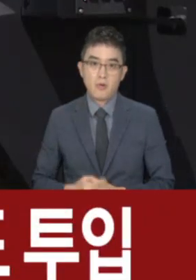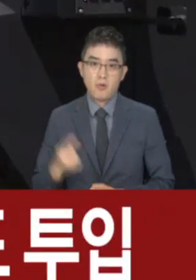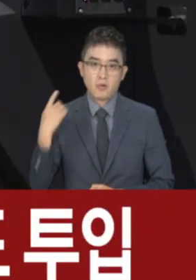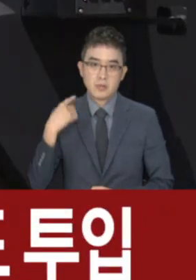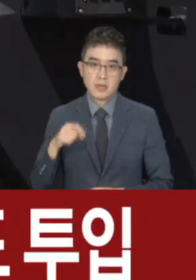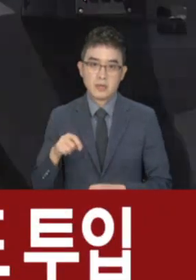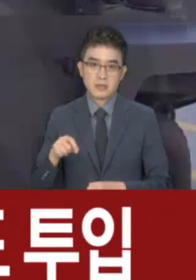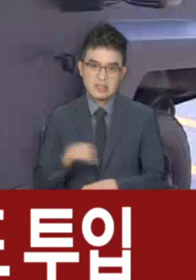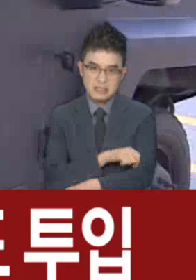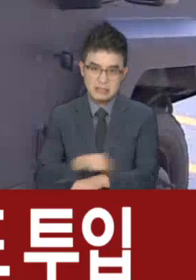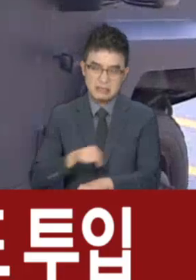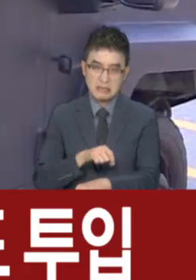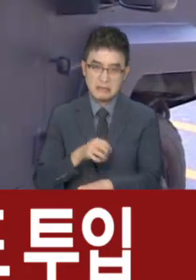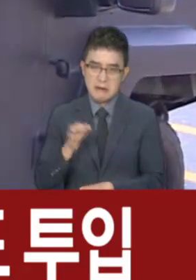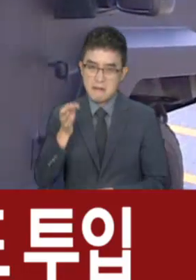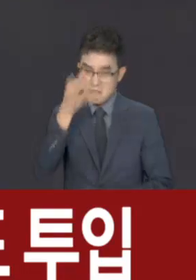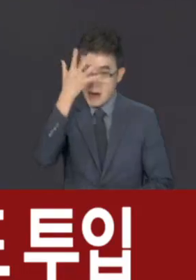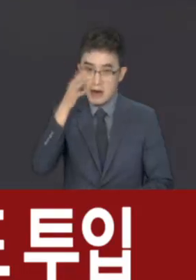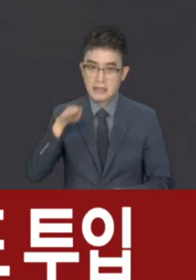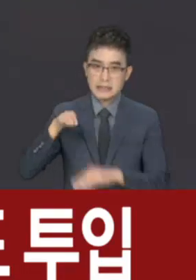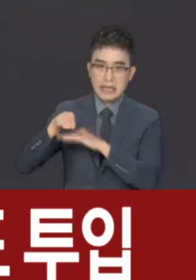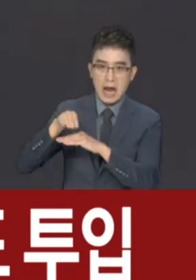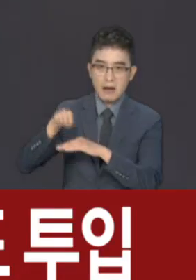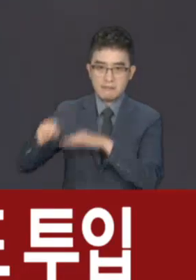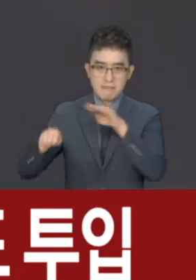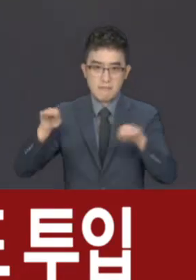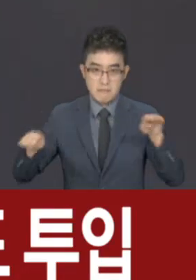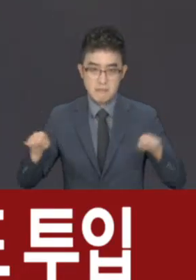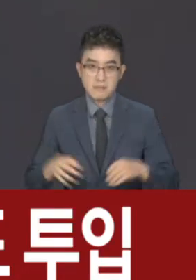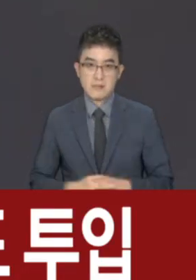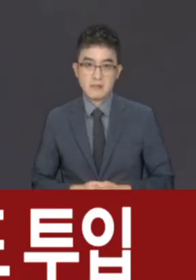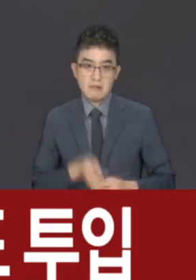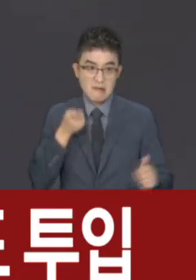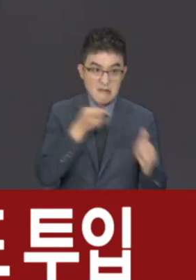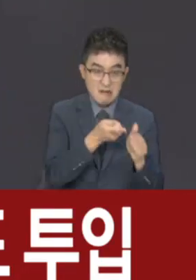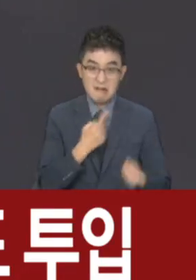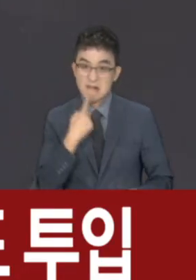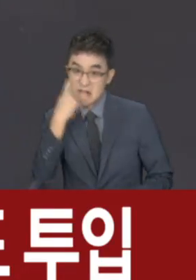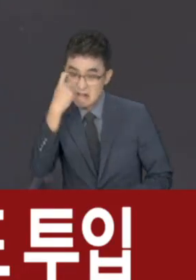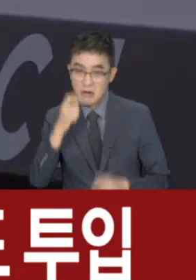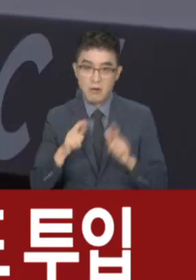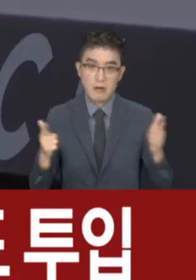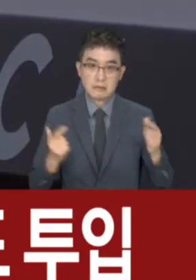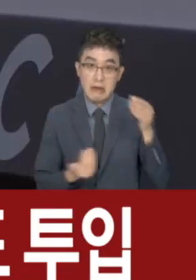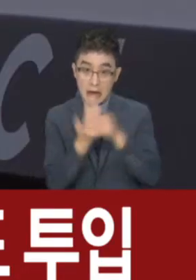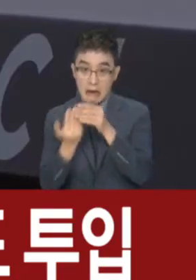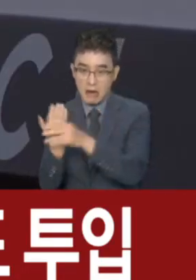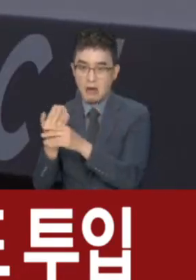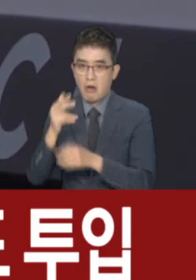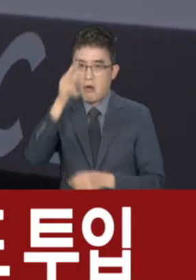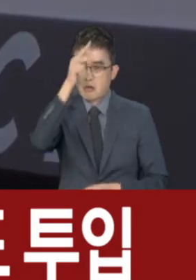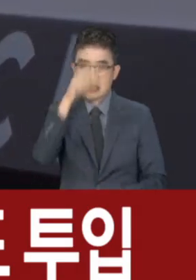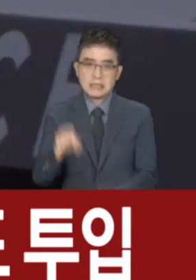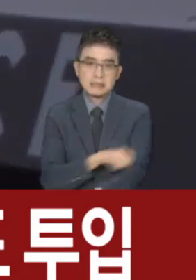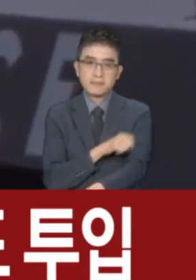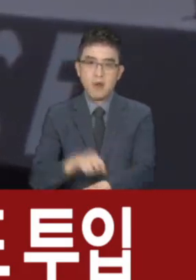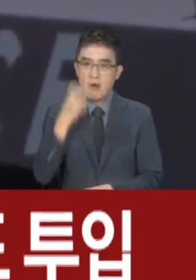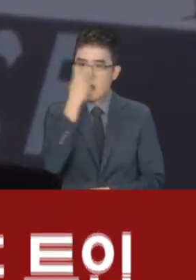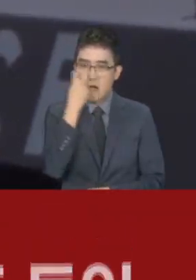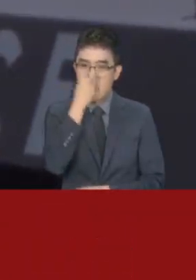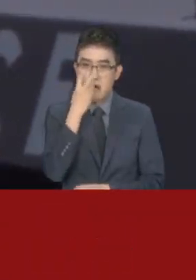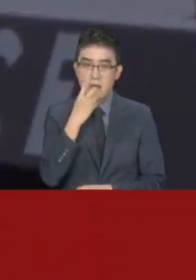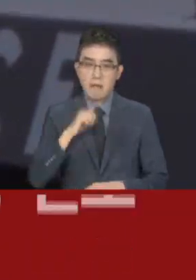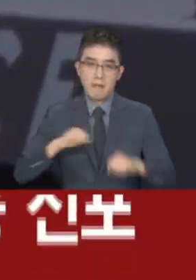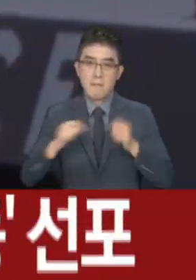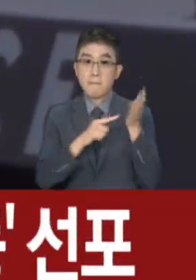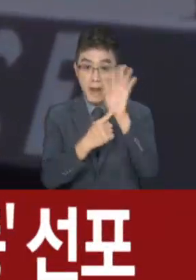장갑차가 배치됐습니다. 흉기난동 사건이 잇따라 벌어지면서 국민 불안이 커지자 경찰이 특별 치안 활동을 선포한 겁니다. 인파가